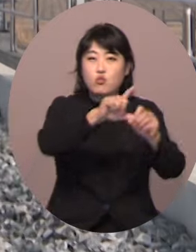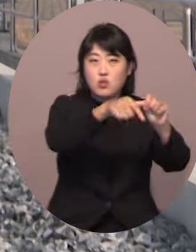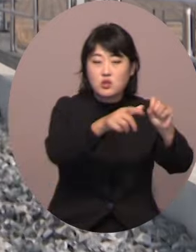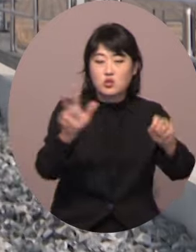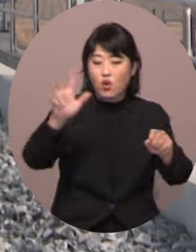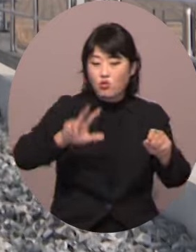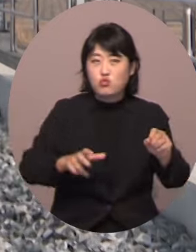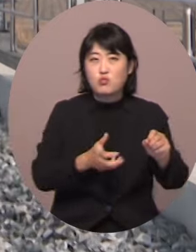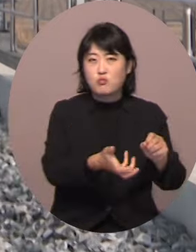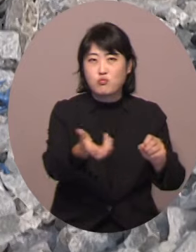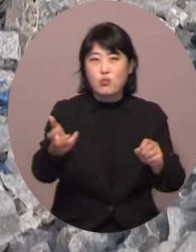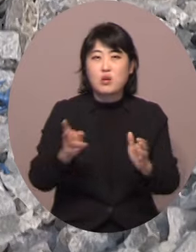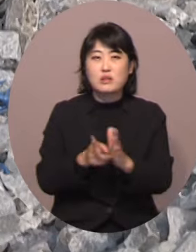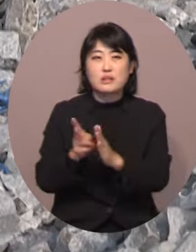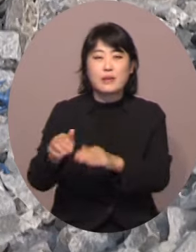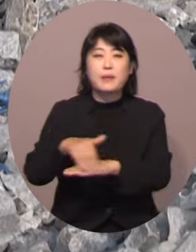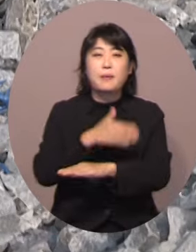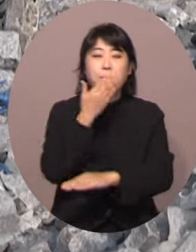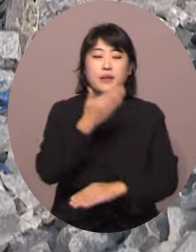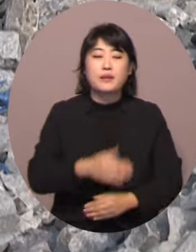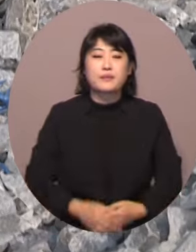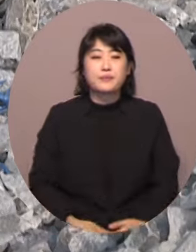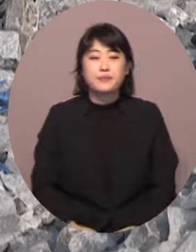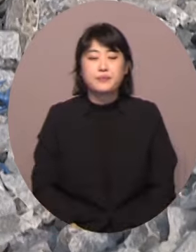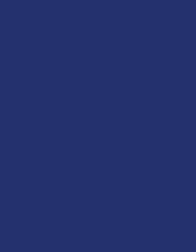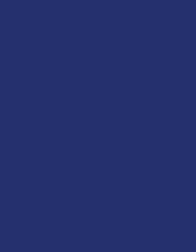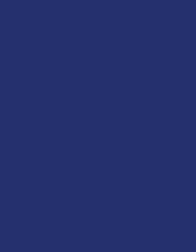전국 주요 도시를 오할 수 있게 됐습니다